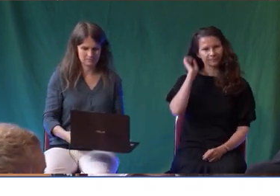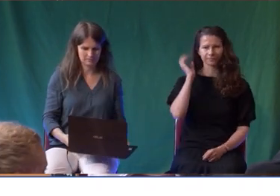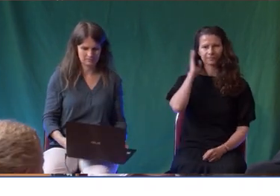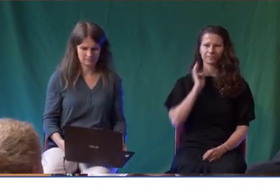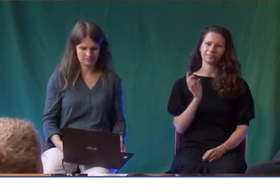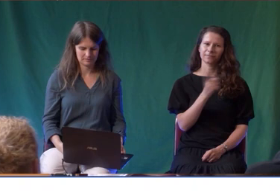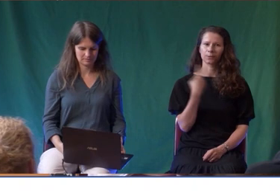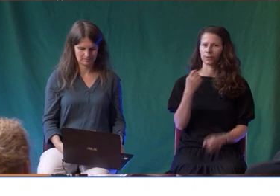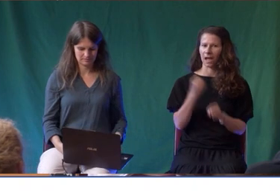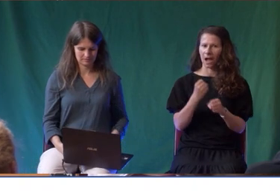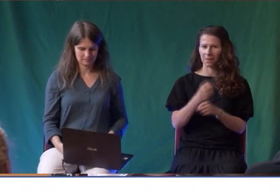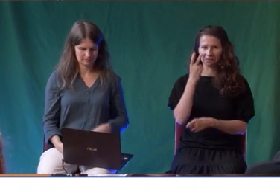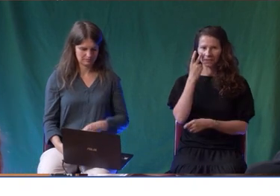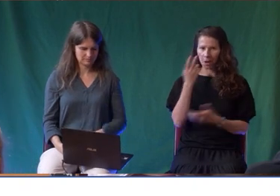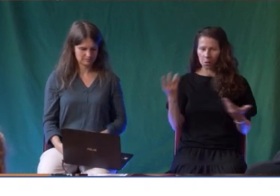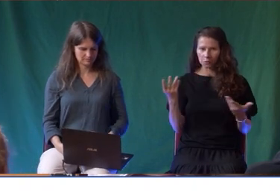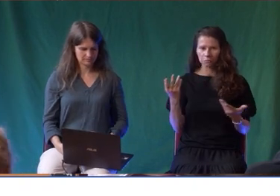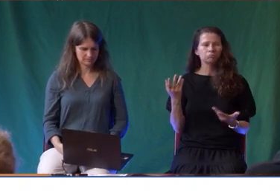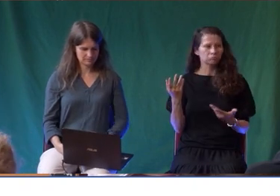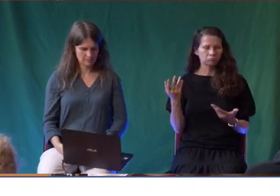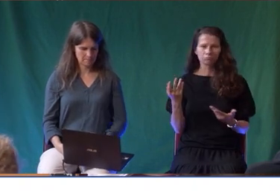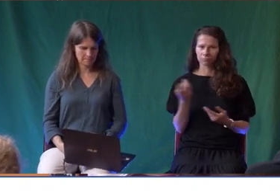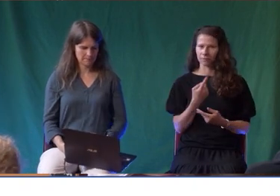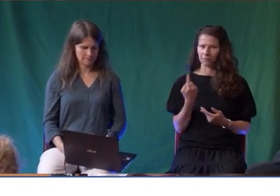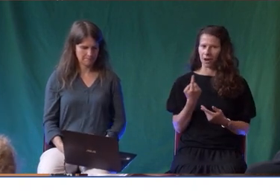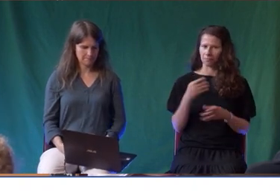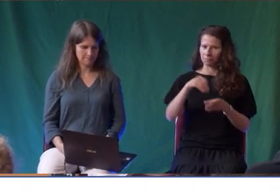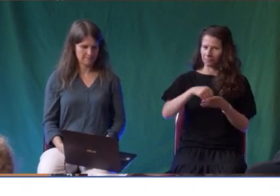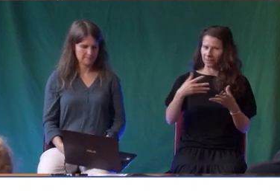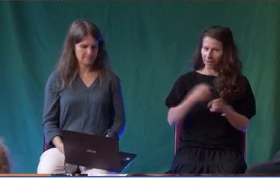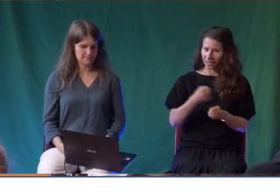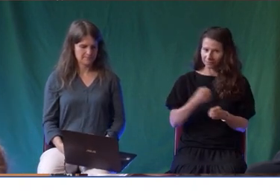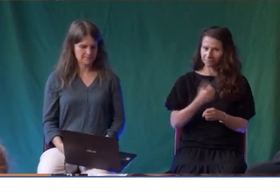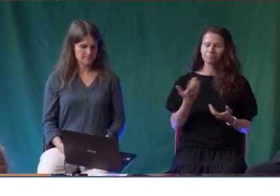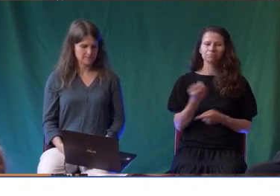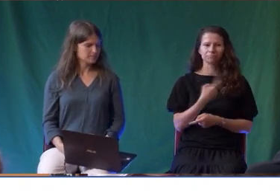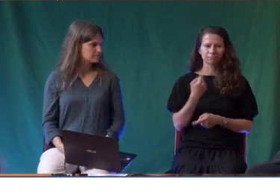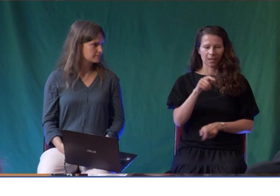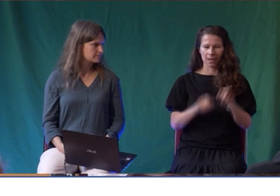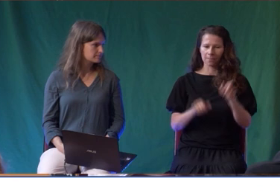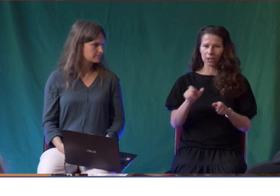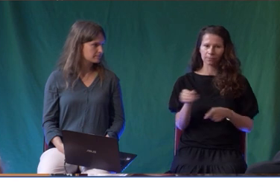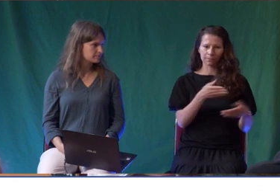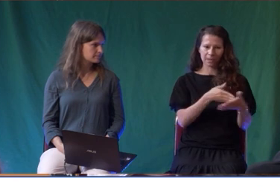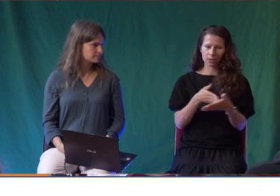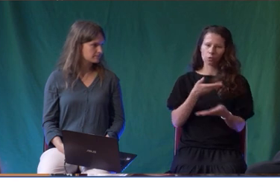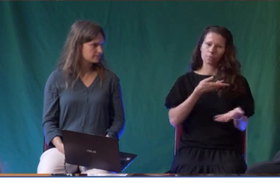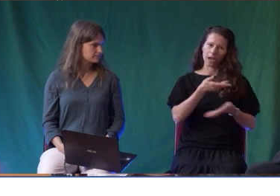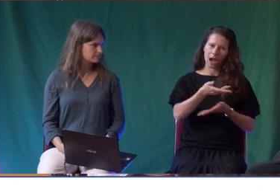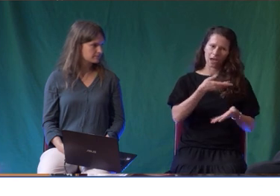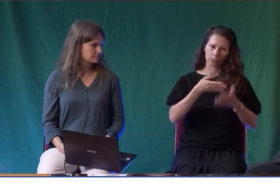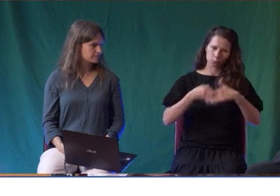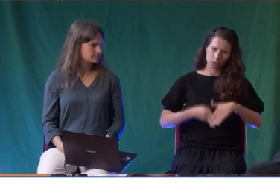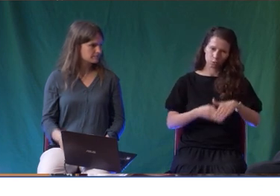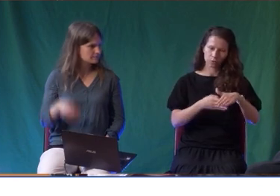das sieht man hier was tun wir wir beraten und unterstützen Menschen mit Behinderung damit sie